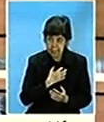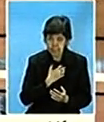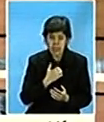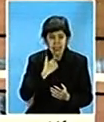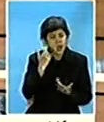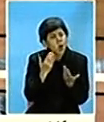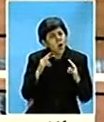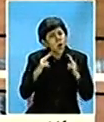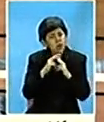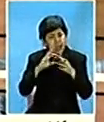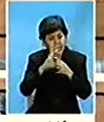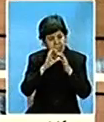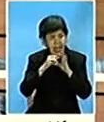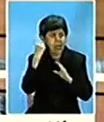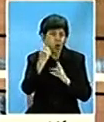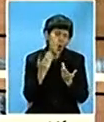กระทรวงท่องเที่ยวกีฬานั้นเนี่ย